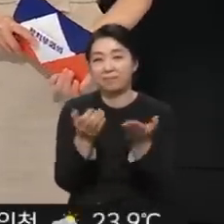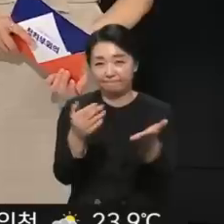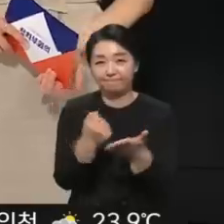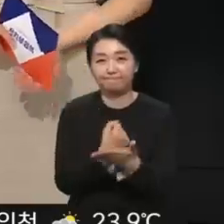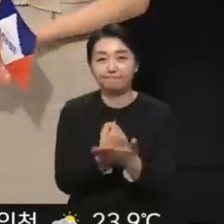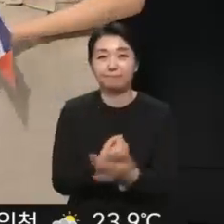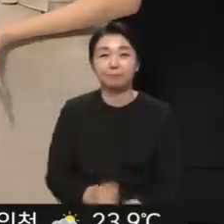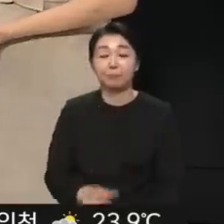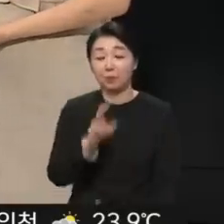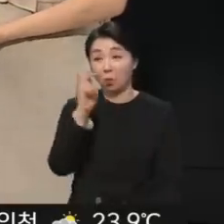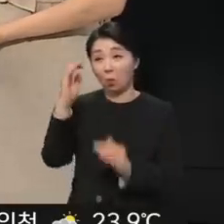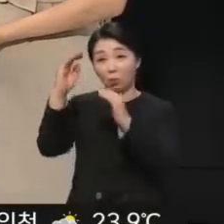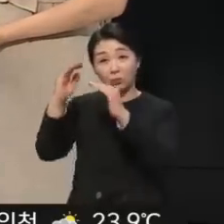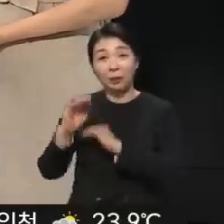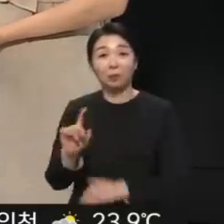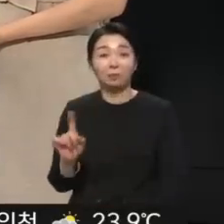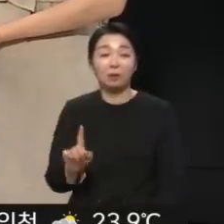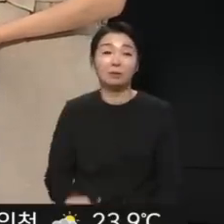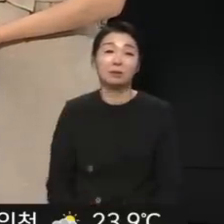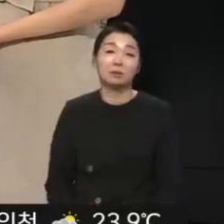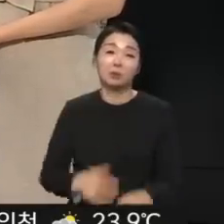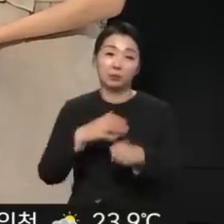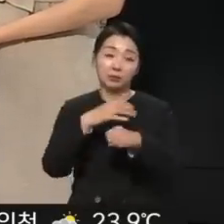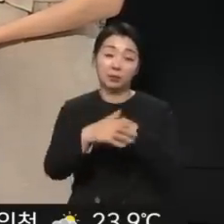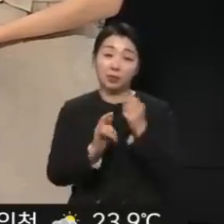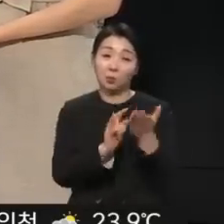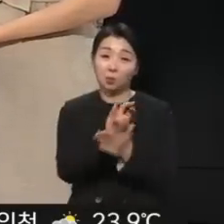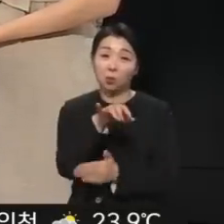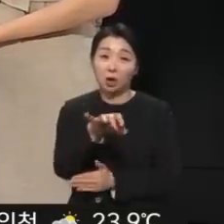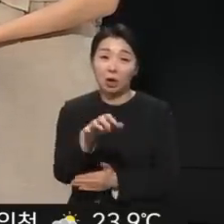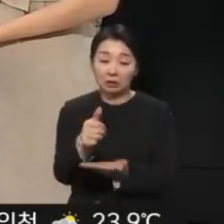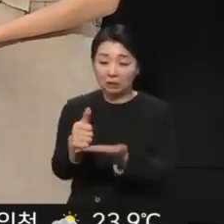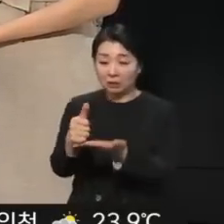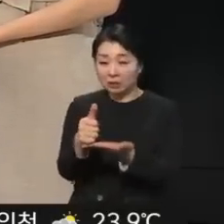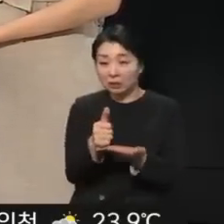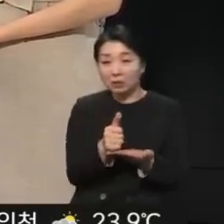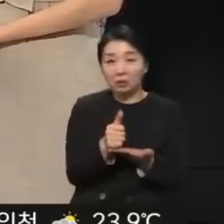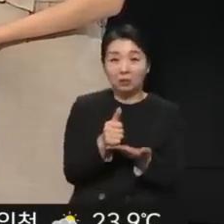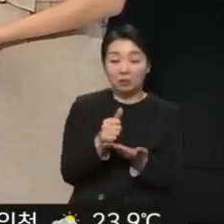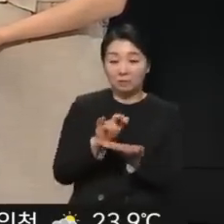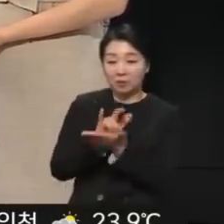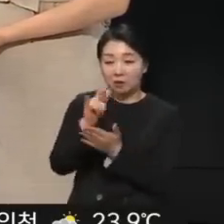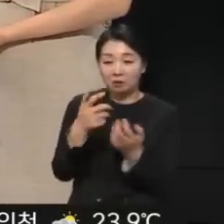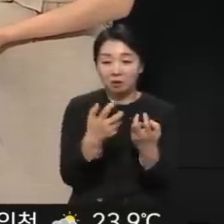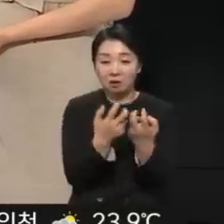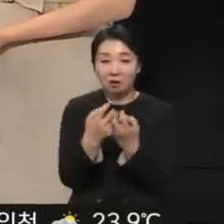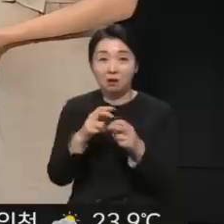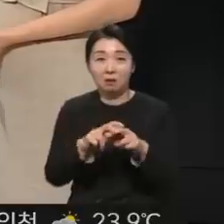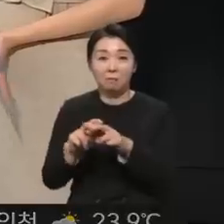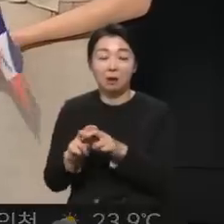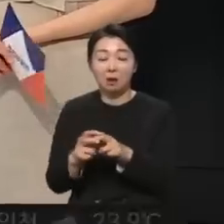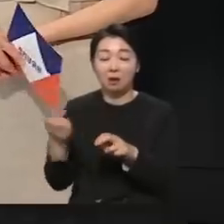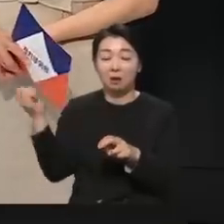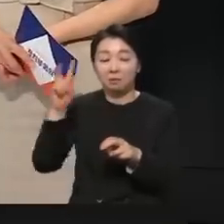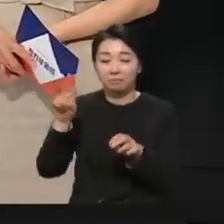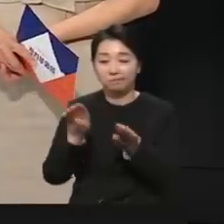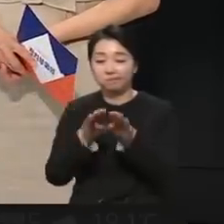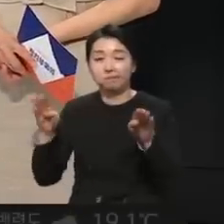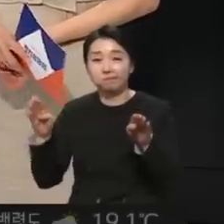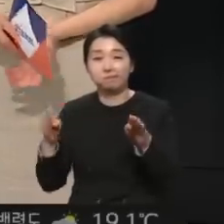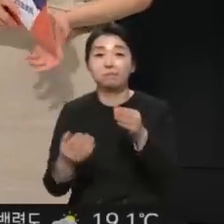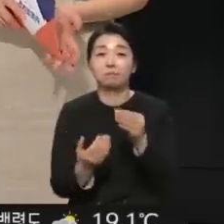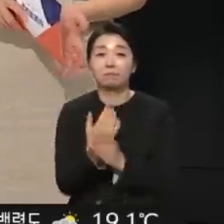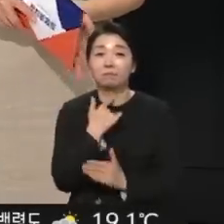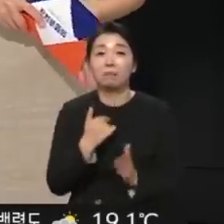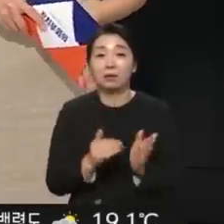오후에 들어온 속보인데 오늘 대구공항에서 승객들이 탑승한 여객기에 문이 열리는 대형 사고가 일어났죠? 네,